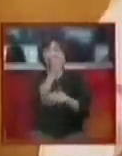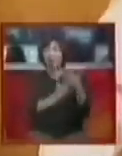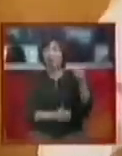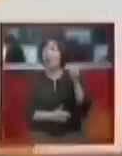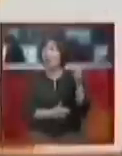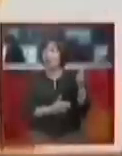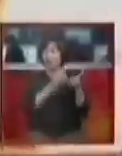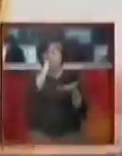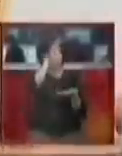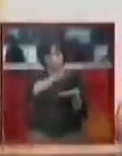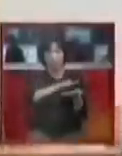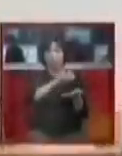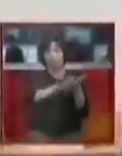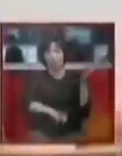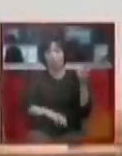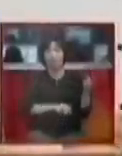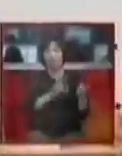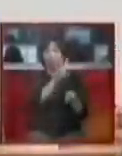kalahati po ang nabawas.